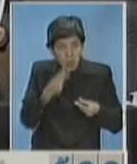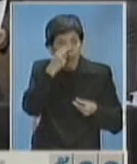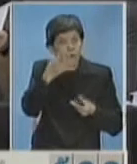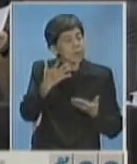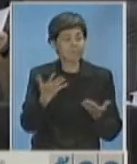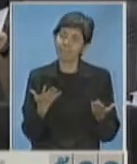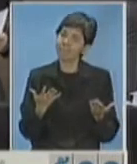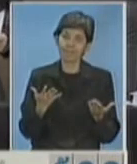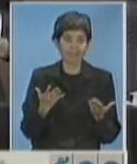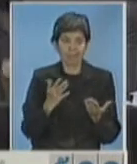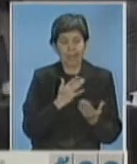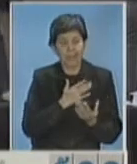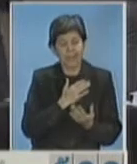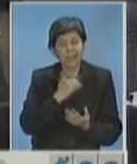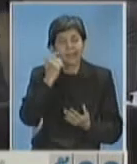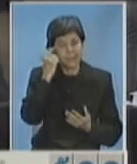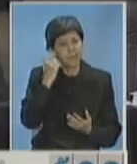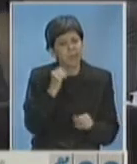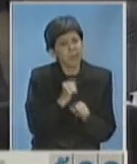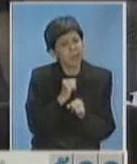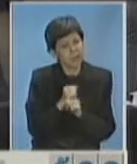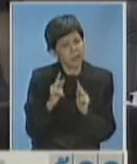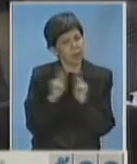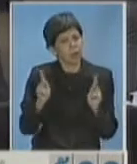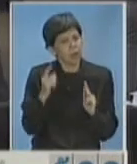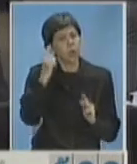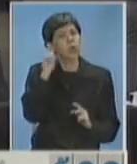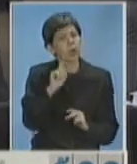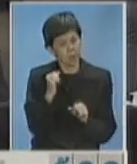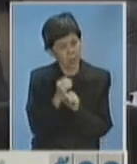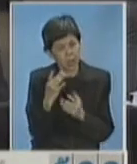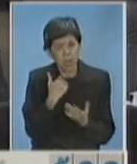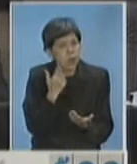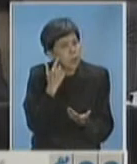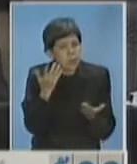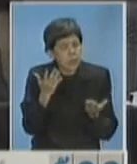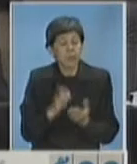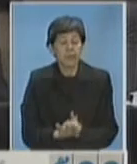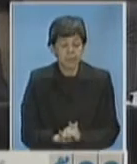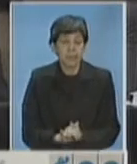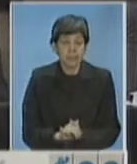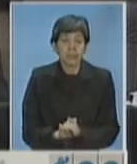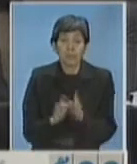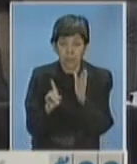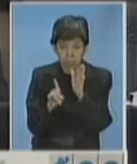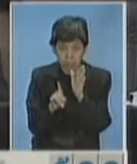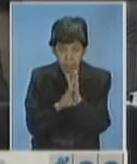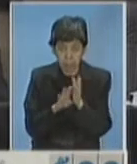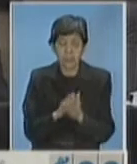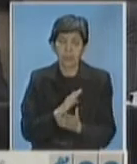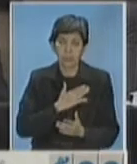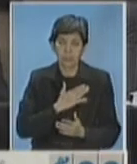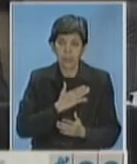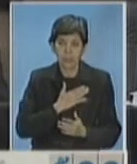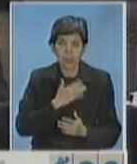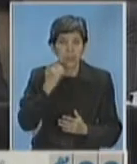คะดิฉันก็เลยคิดว่าแล้วเรากำเป็นกรรมธิการเนี่ยจะรู้ได้ยังไงว่าเขาไปทำอะไรนะคะประเด็นสุดท้ายนะคะดิฉันคิด